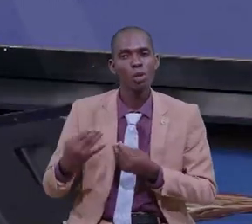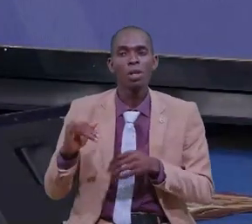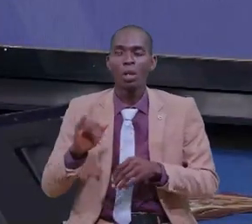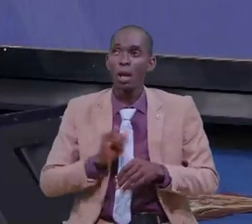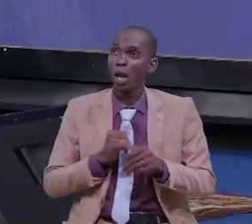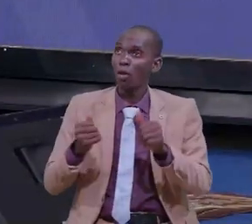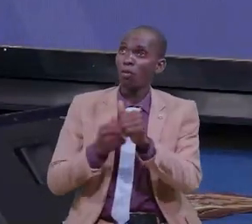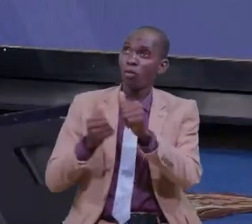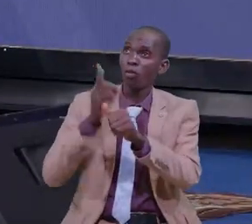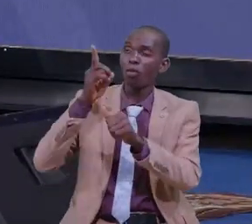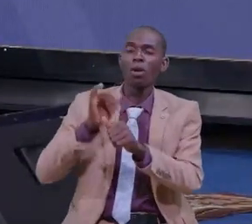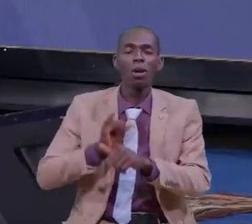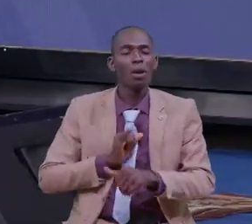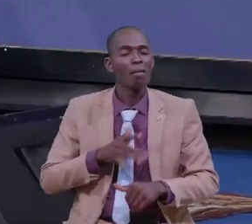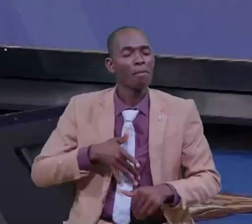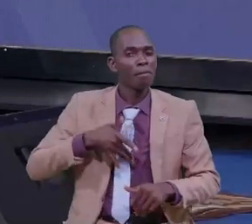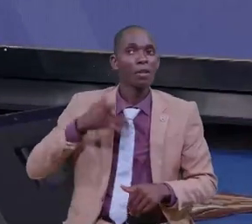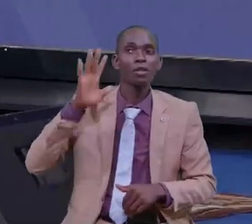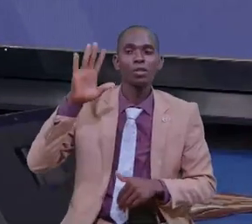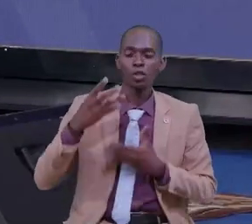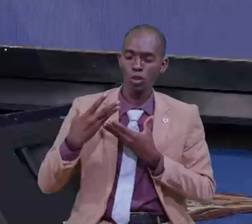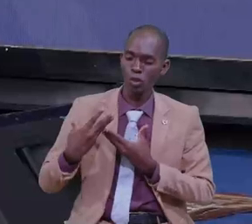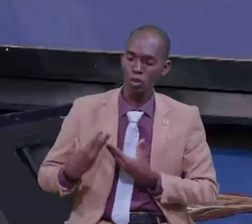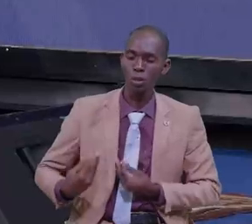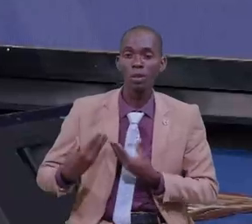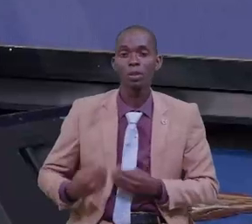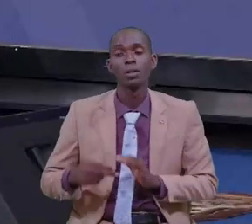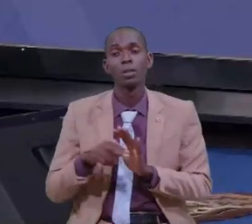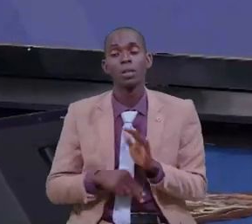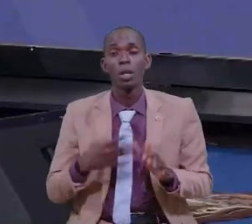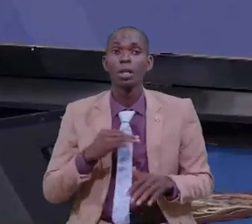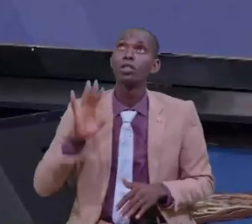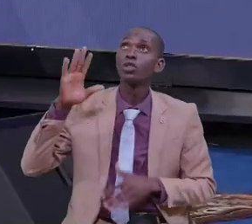tu m'accompagnes. Je sens ta bonté. Et ta bonté